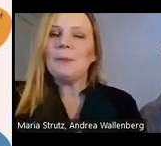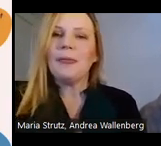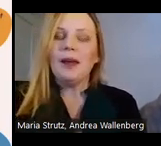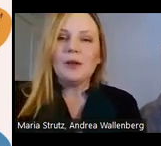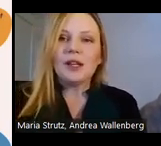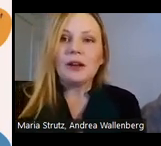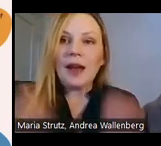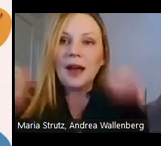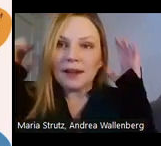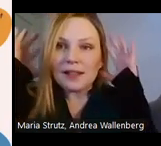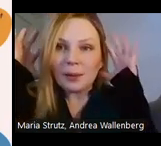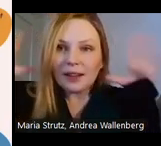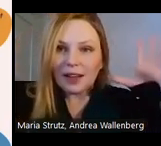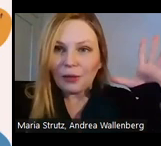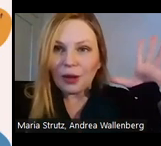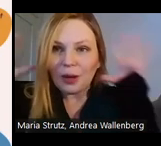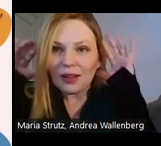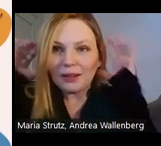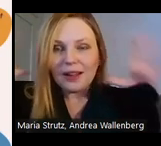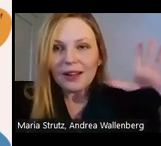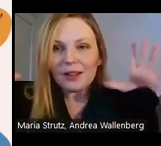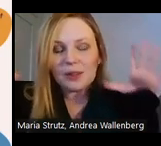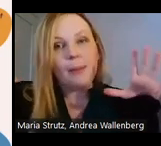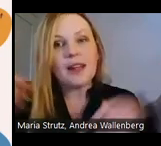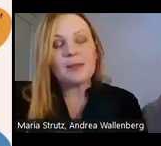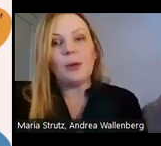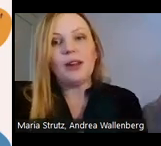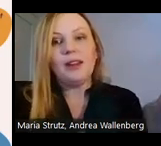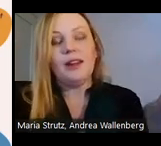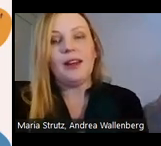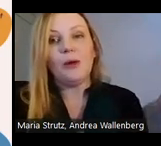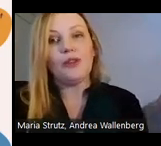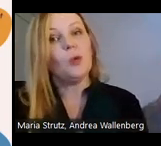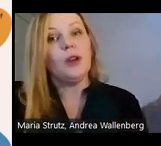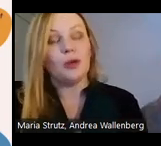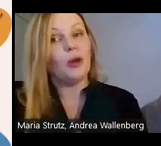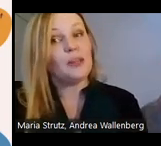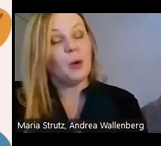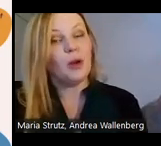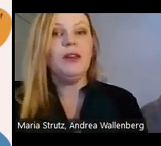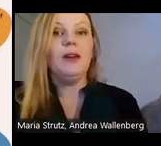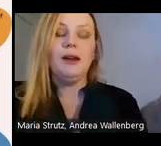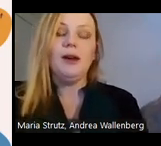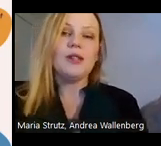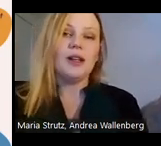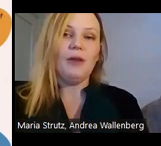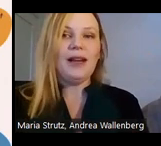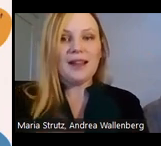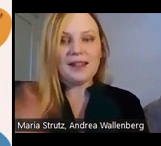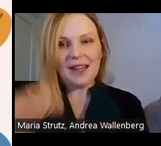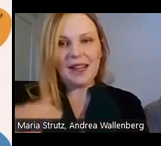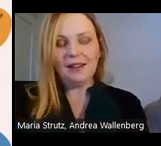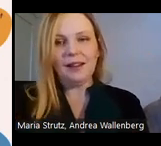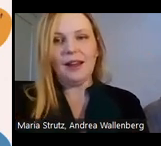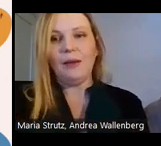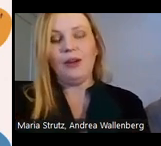äldre. Och sen har ni Haida som är den här trattfiguren som samlar språk och förstår och tolkar språk. Och sen har vi